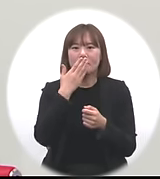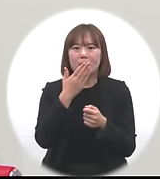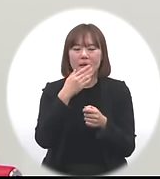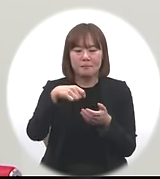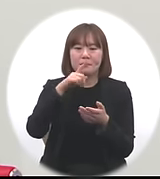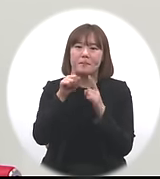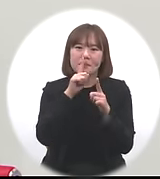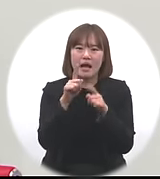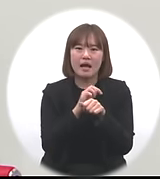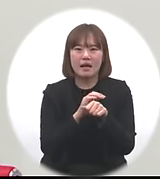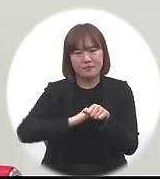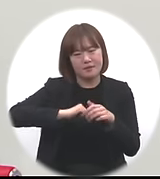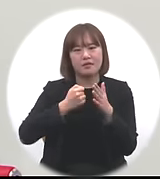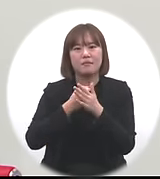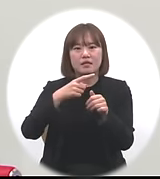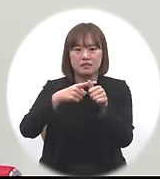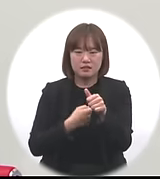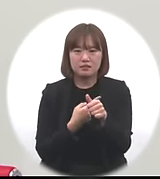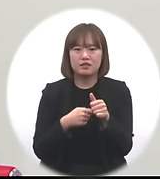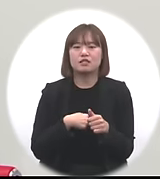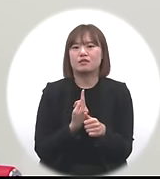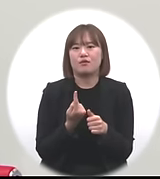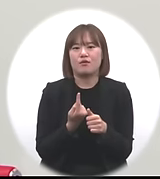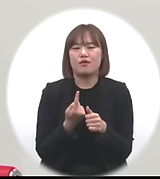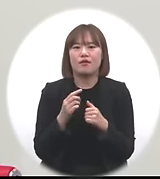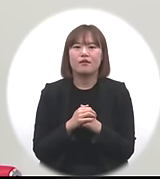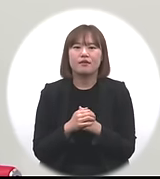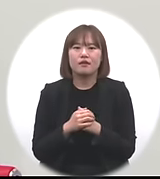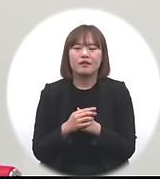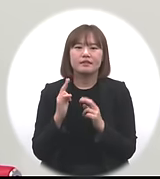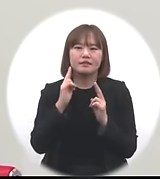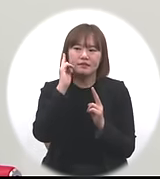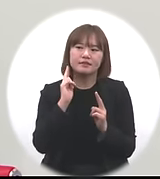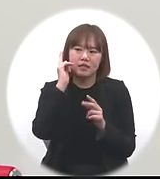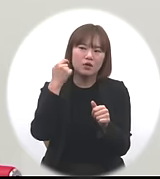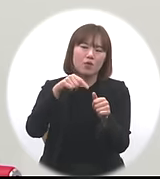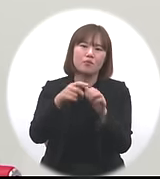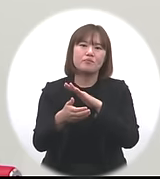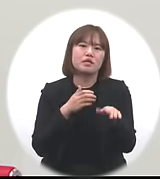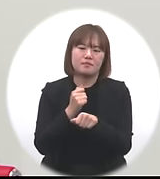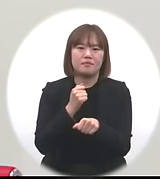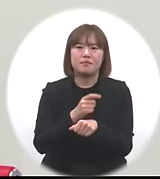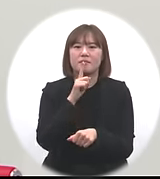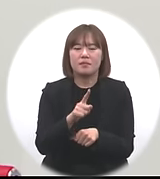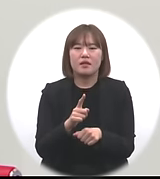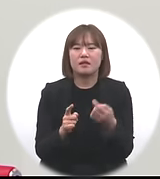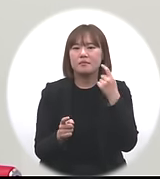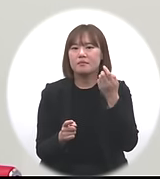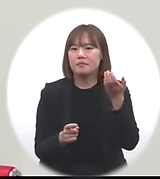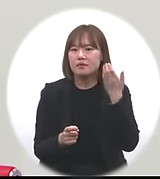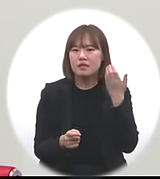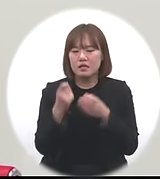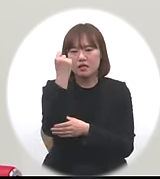그때는 애들이 더 말을 안 듣게 된 시기인 거죠. 그럼 스스로 맨 뒤에 어금니가 중요하다는 걸 알고 닦게 교육이 돼 있어야